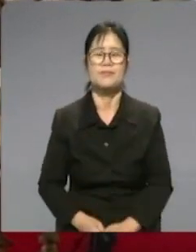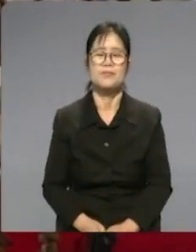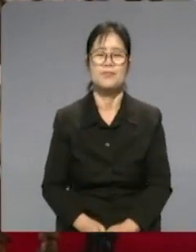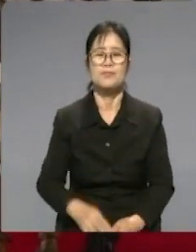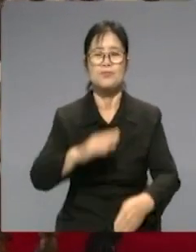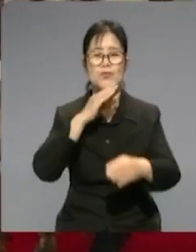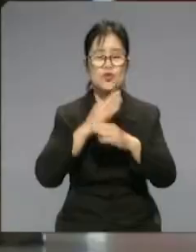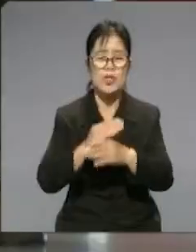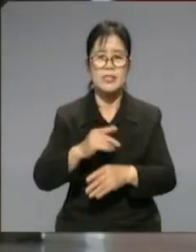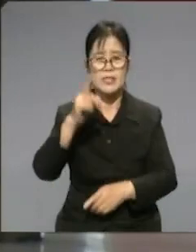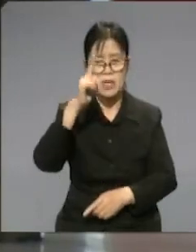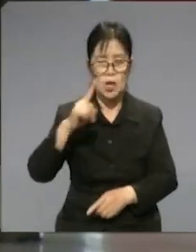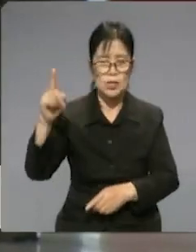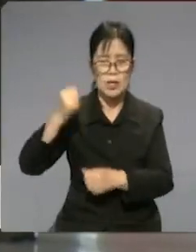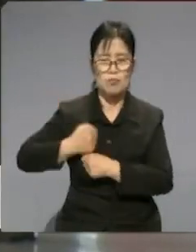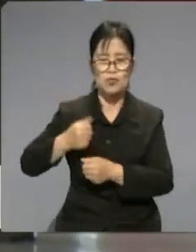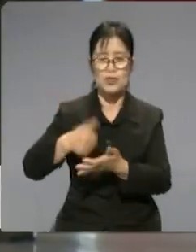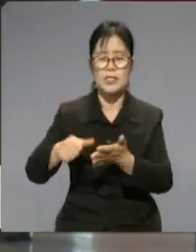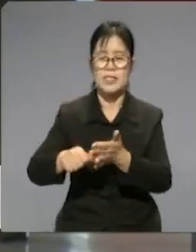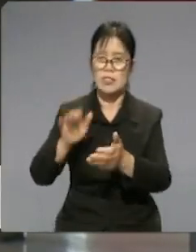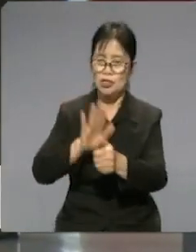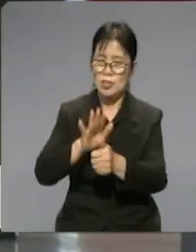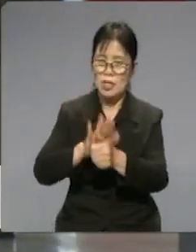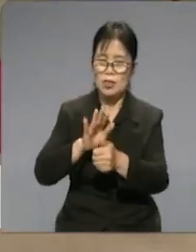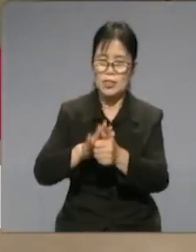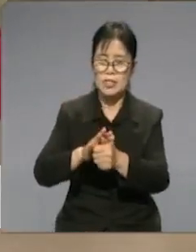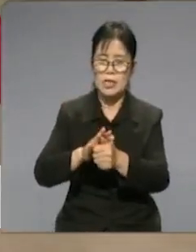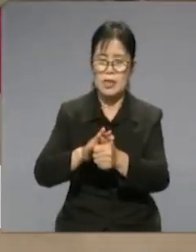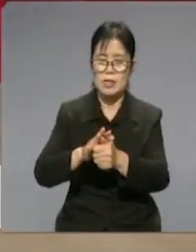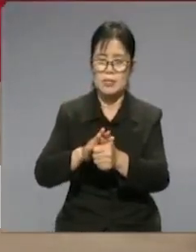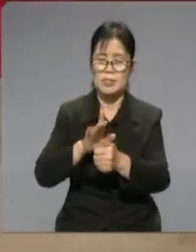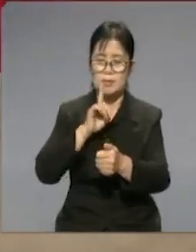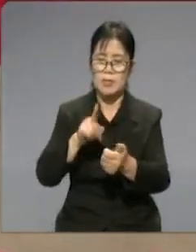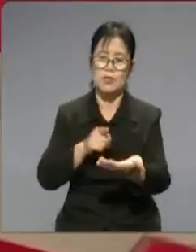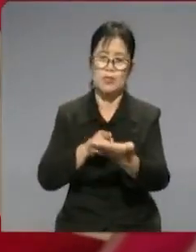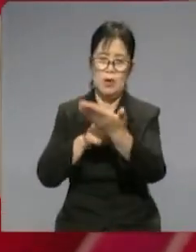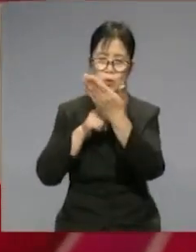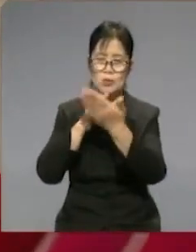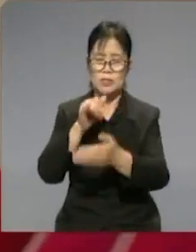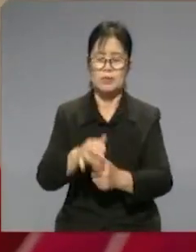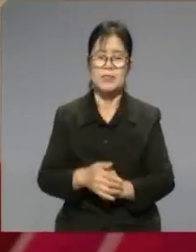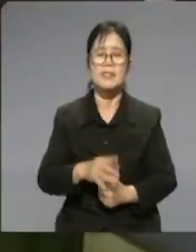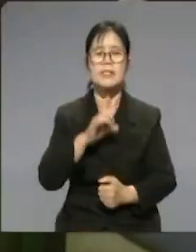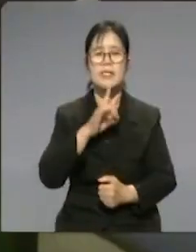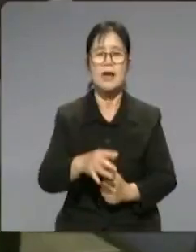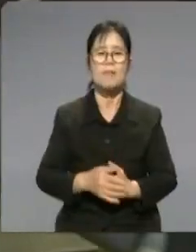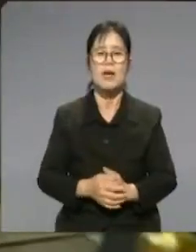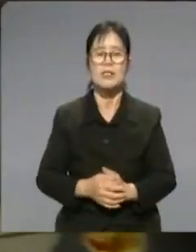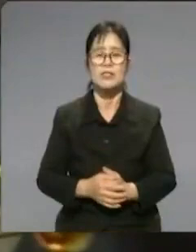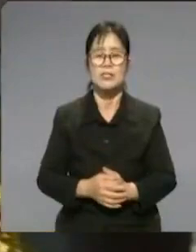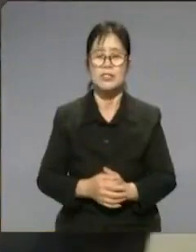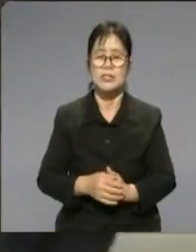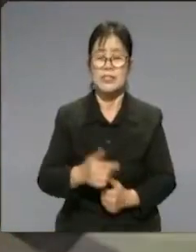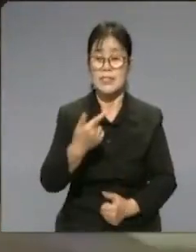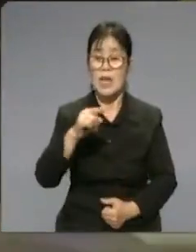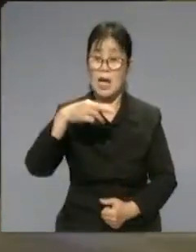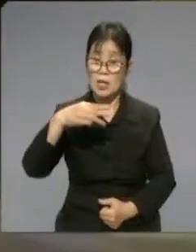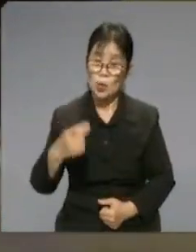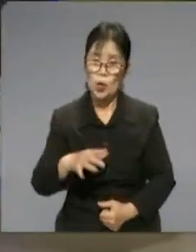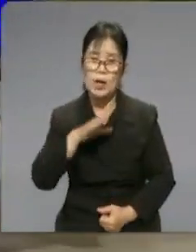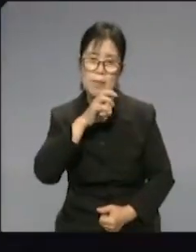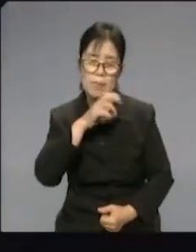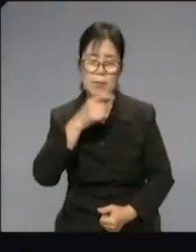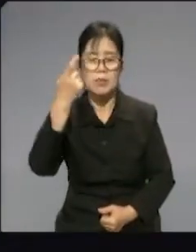북한은 러시아 무기 지원에 나설 것이라는 관측도 제기됩니다. 다만 북대서양 조약기구의